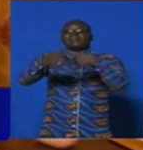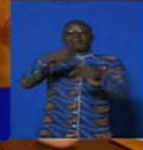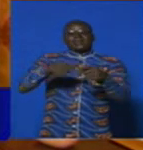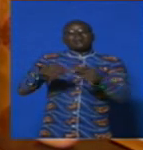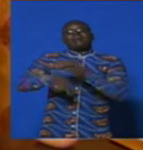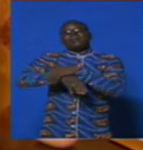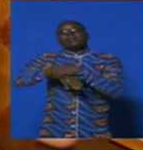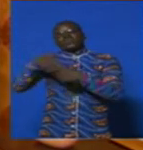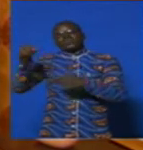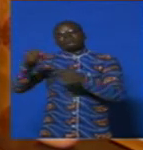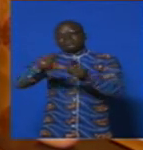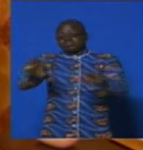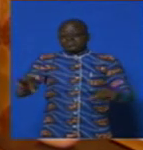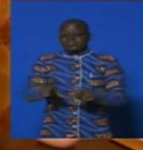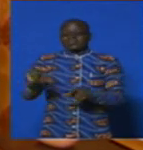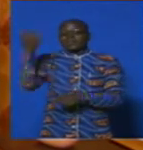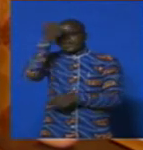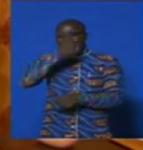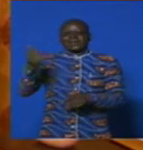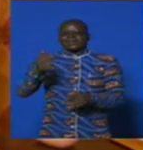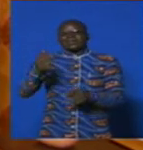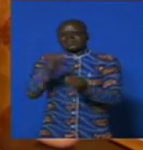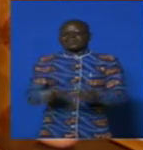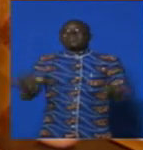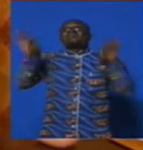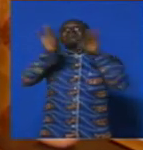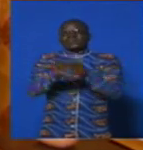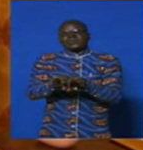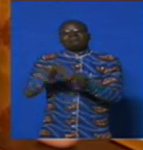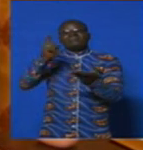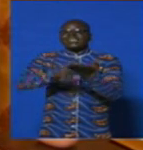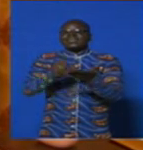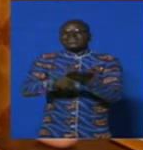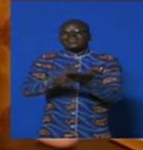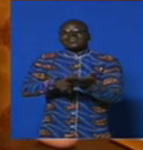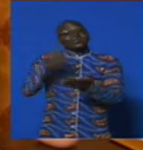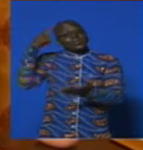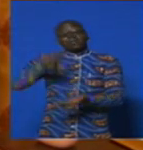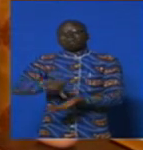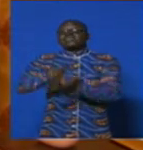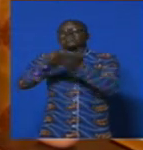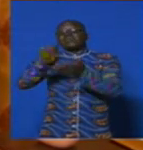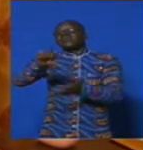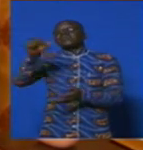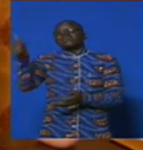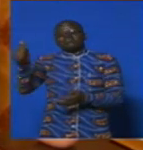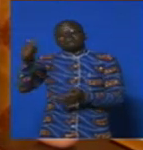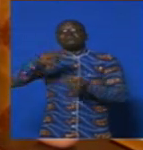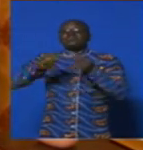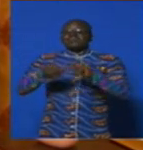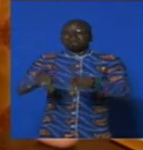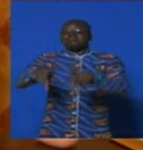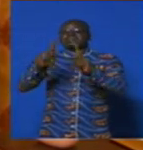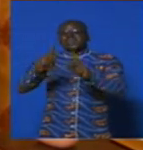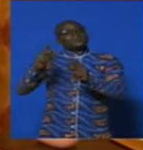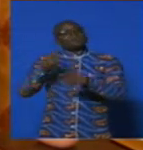zone Afrique. Et il était important donc que nous puissions discuter pour lever un certain nombre d'équivoques et permettre de montrer aux